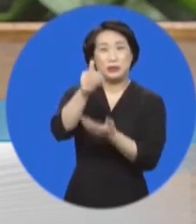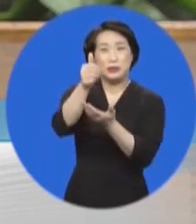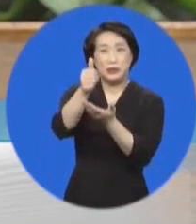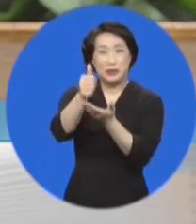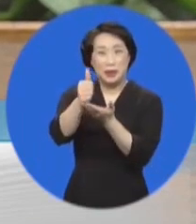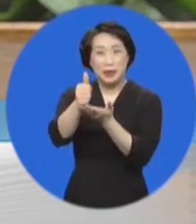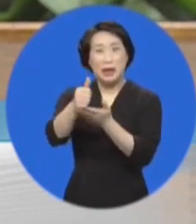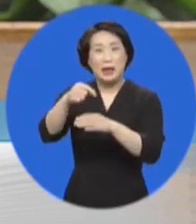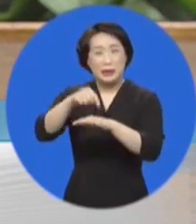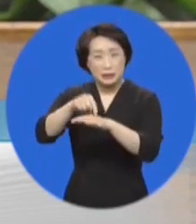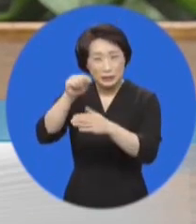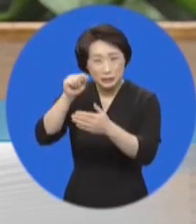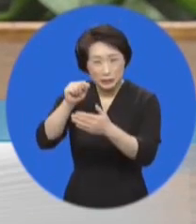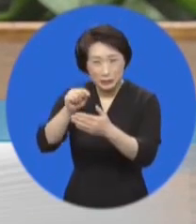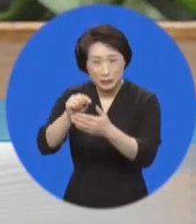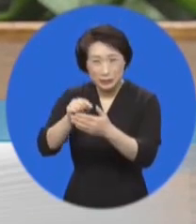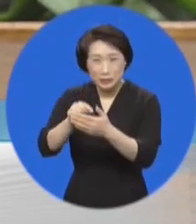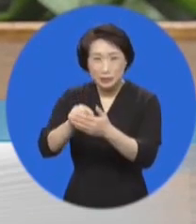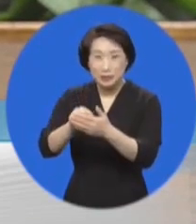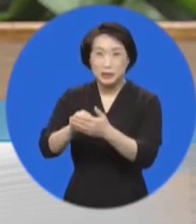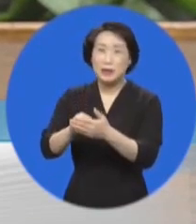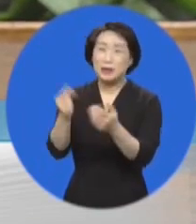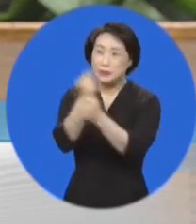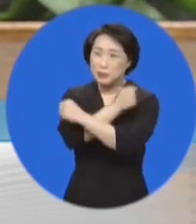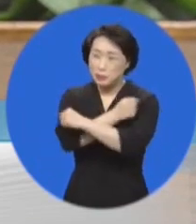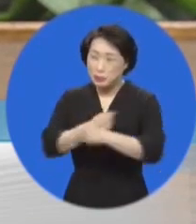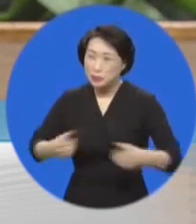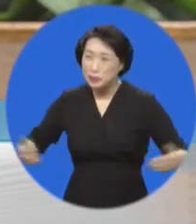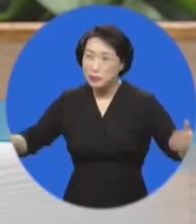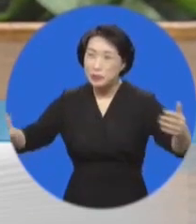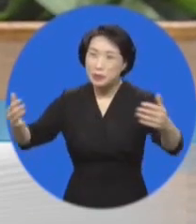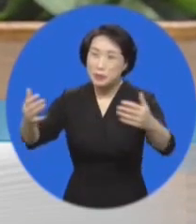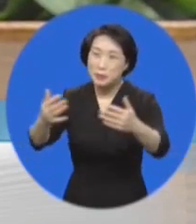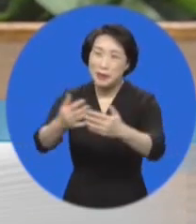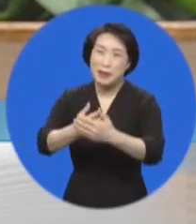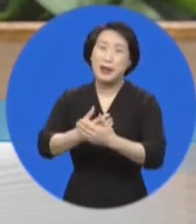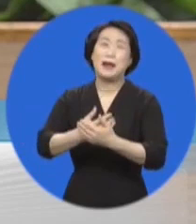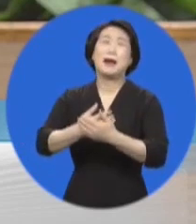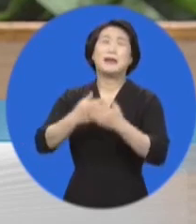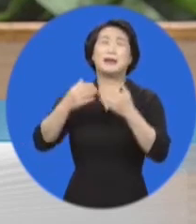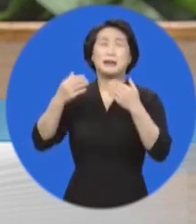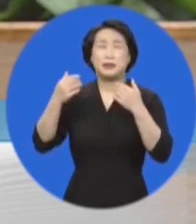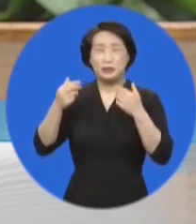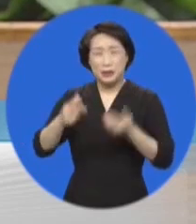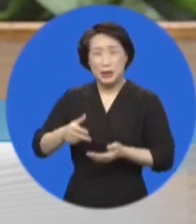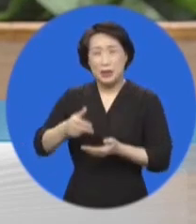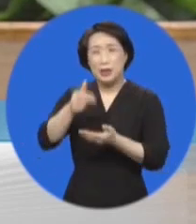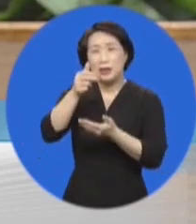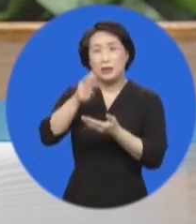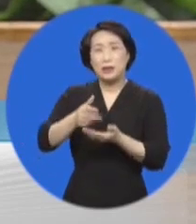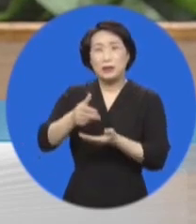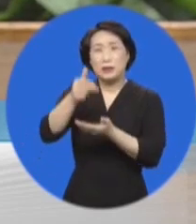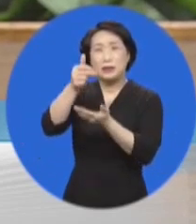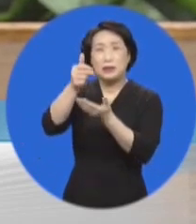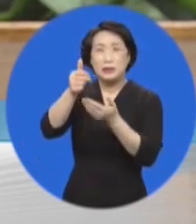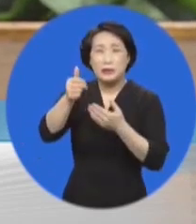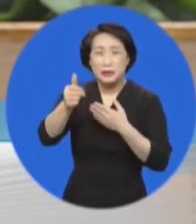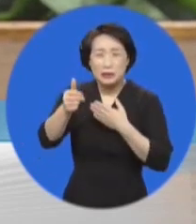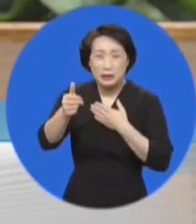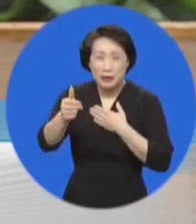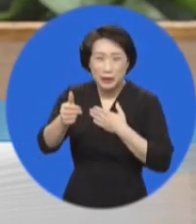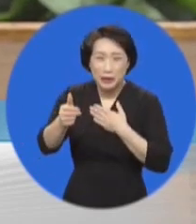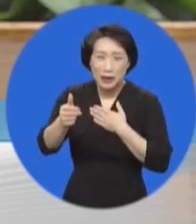주님 가슴 넓은 품에 주야